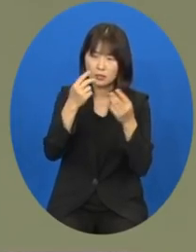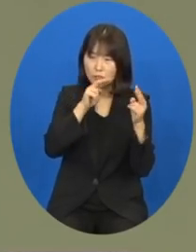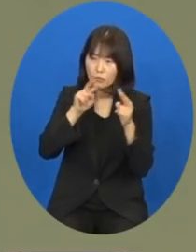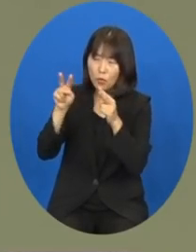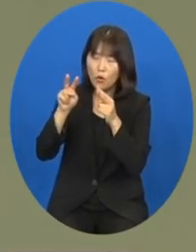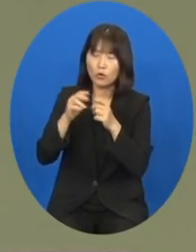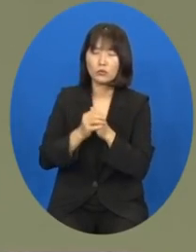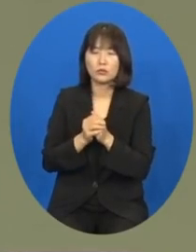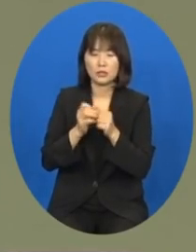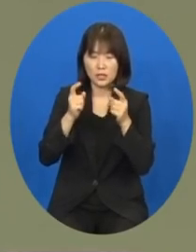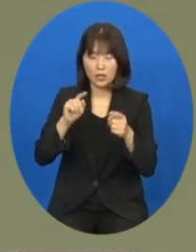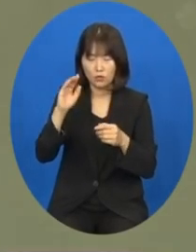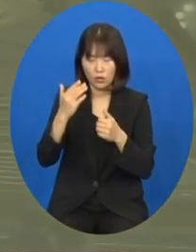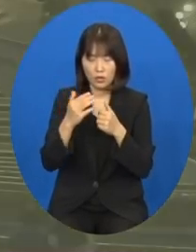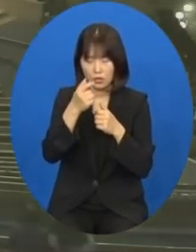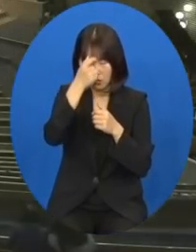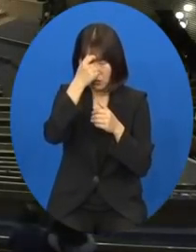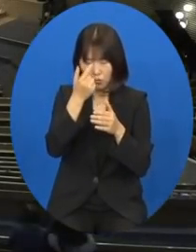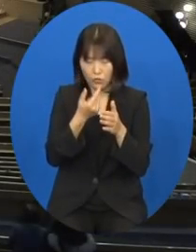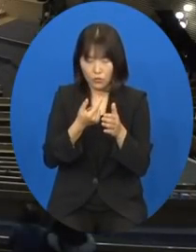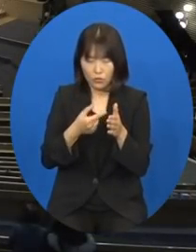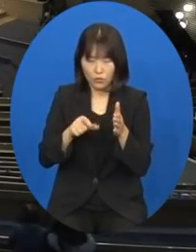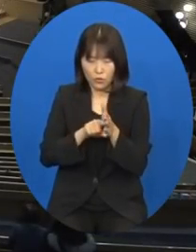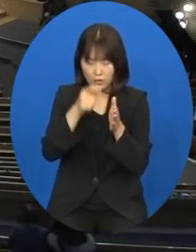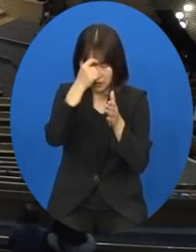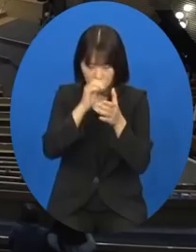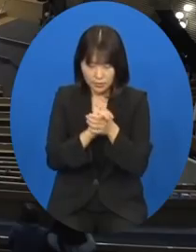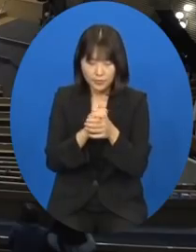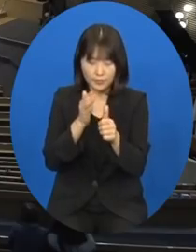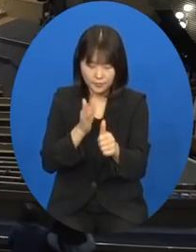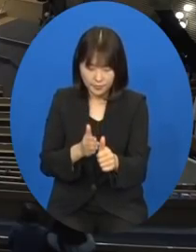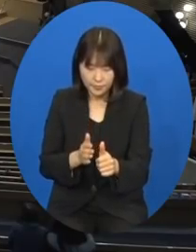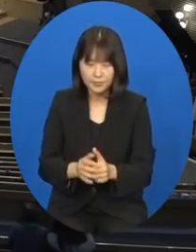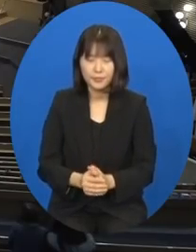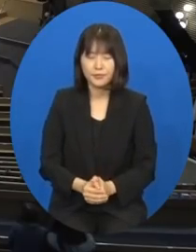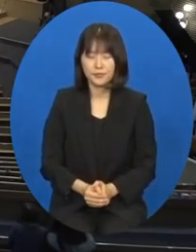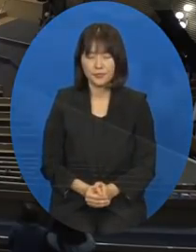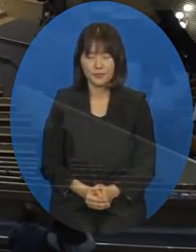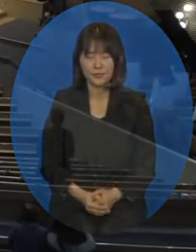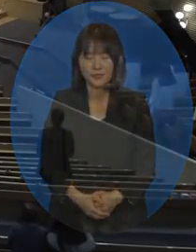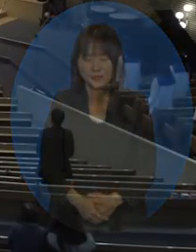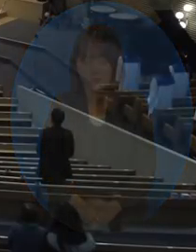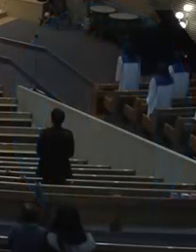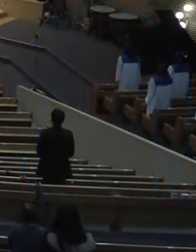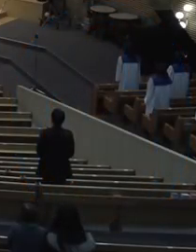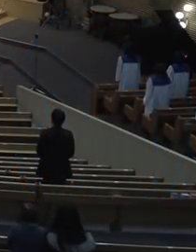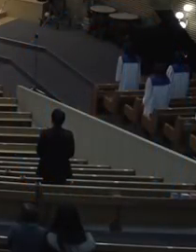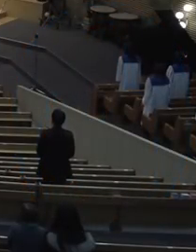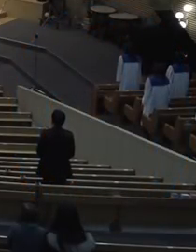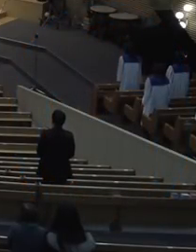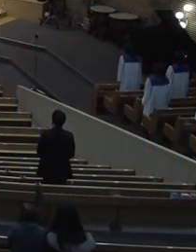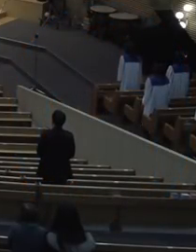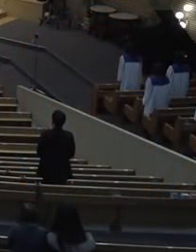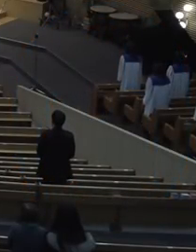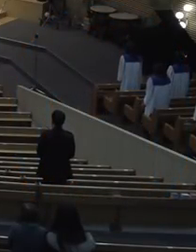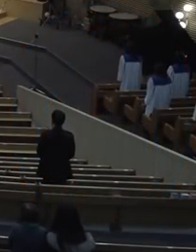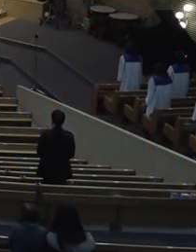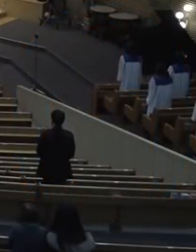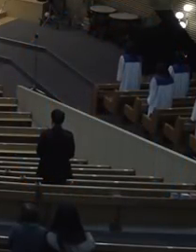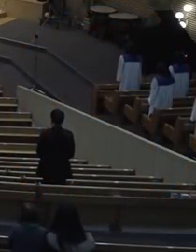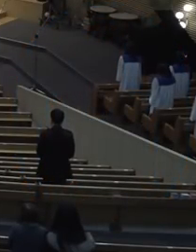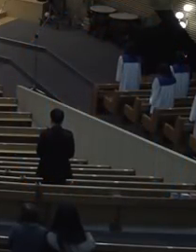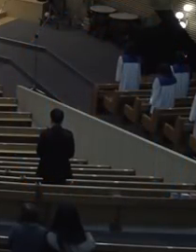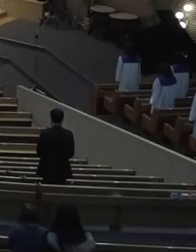기도하도록 하겠습니다 하나님 감사합니다 그렇습니다 주제 1 우리가 봐도 그런 5